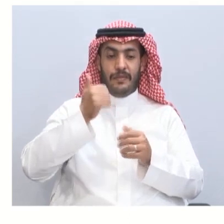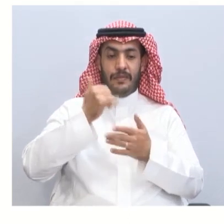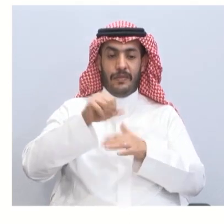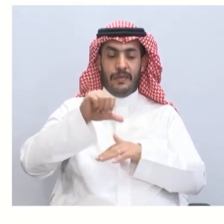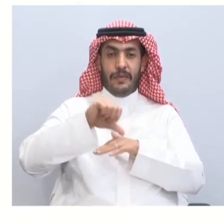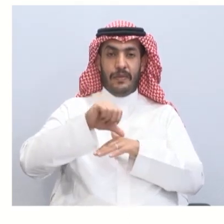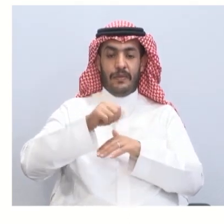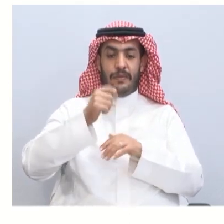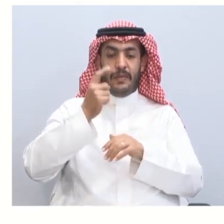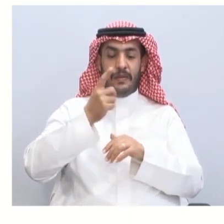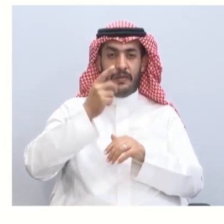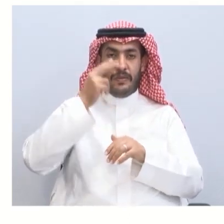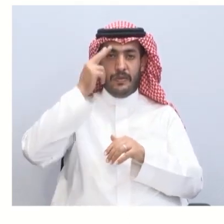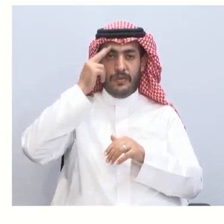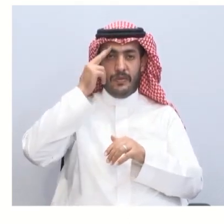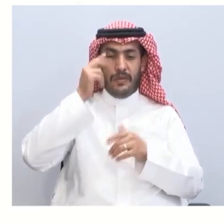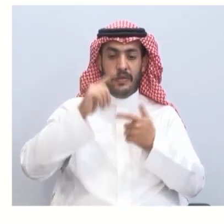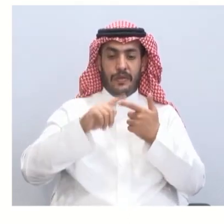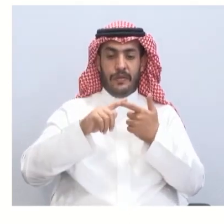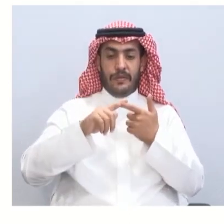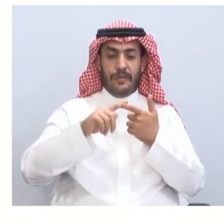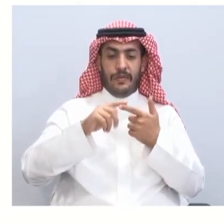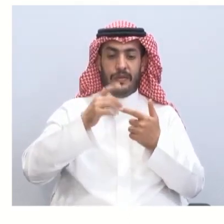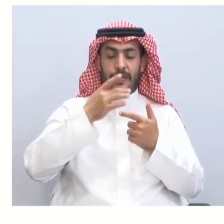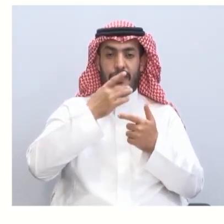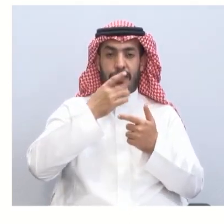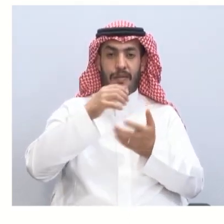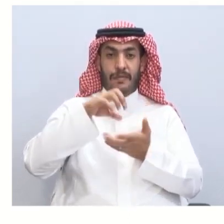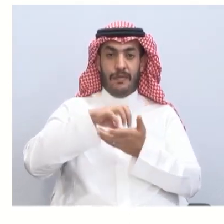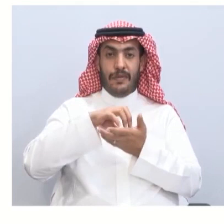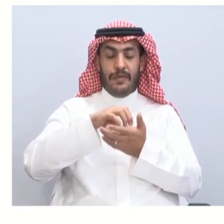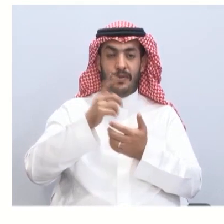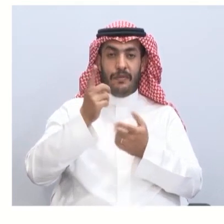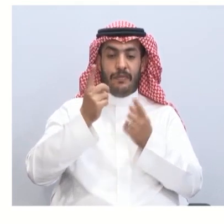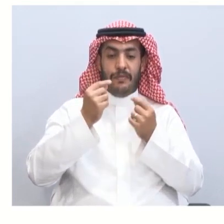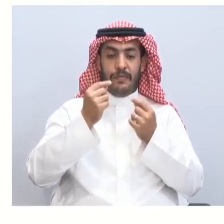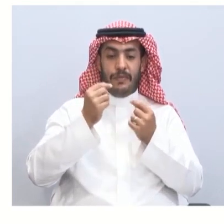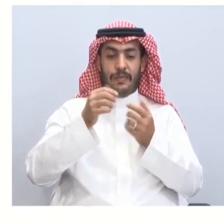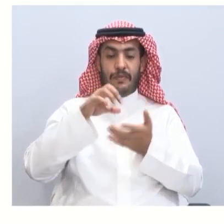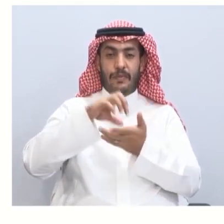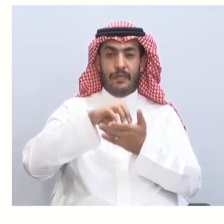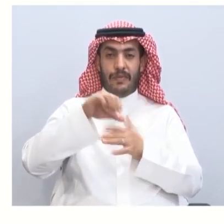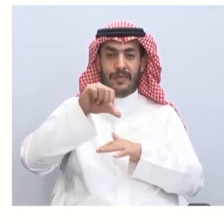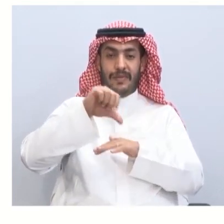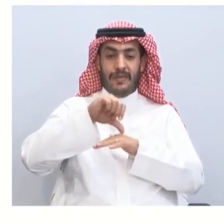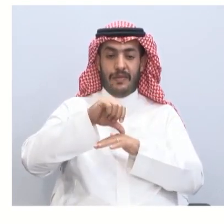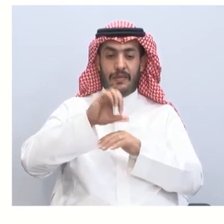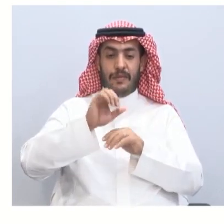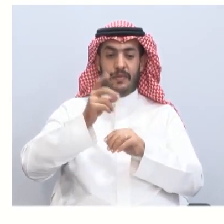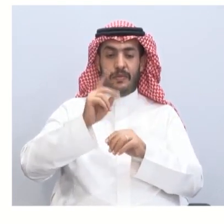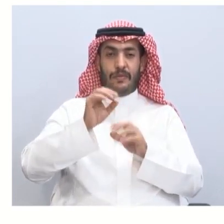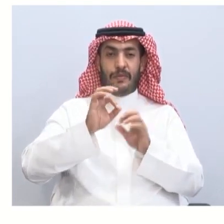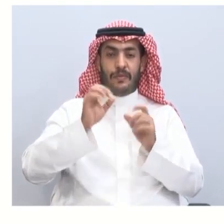عاصمه للدوله السعوديه الثانيه الرياض جغرافيا تتميز بموقعها الجغرافي ايضا